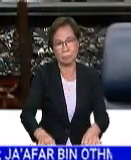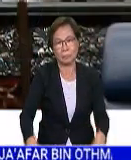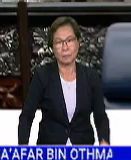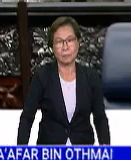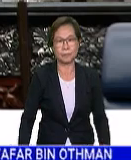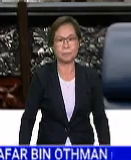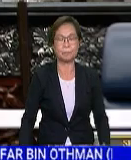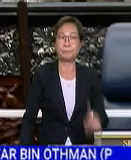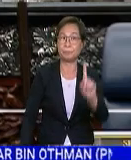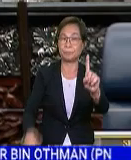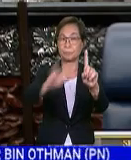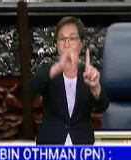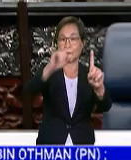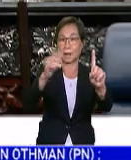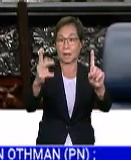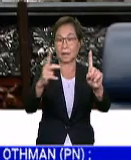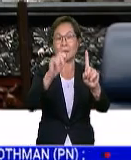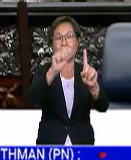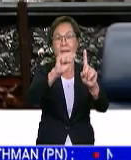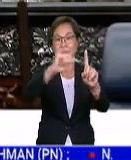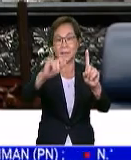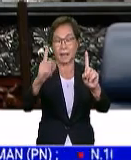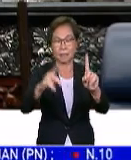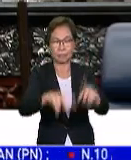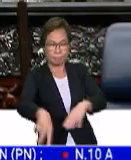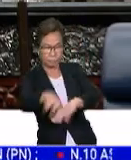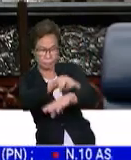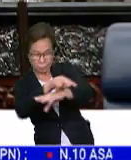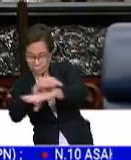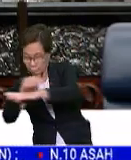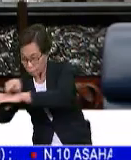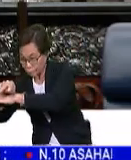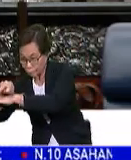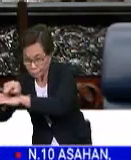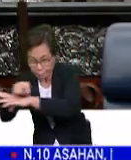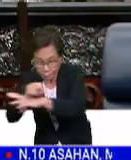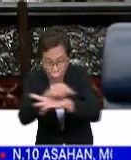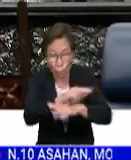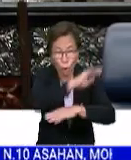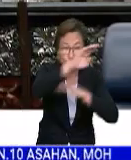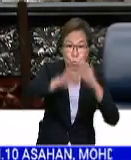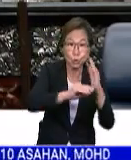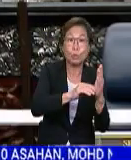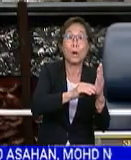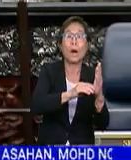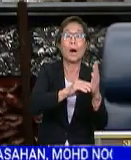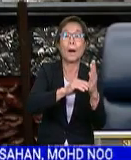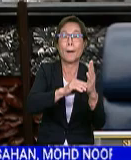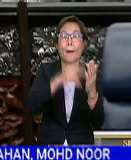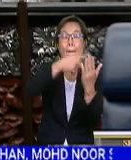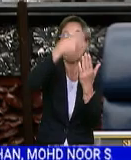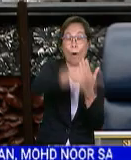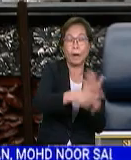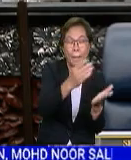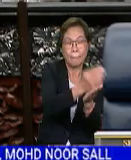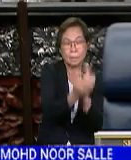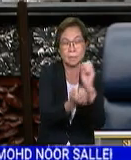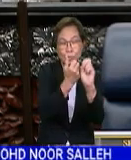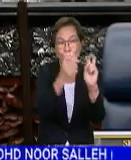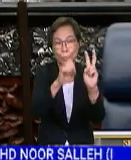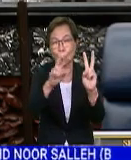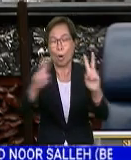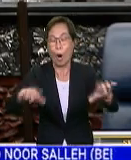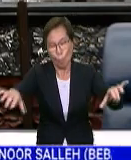Satu jawatan kuasa pemantauan akan ditubuhkan bagi memastikan semua inisiatif bajet 2022 ini dapat dilaksanakan dan